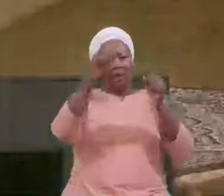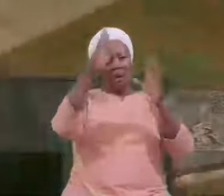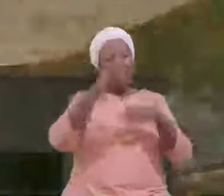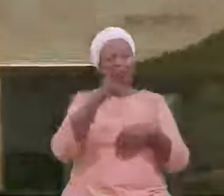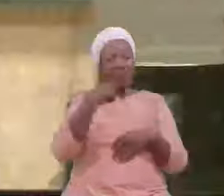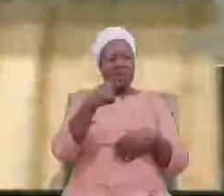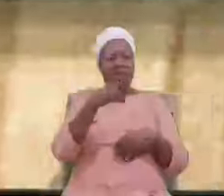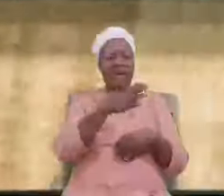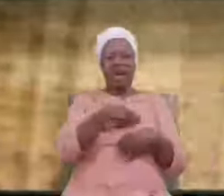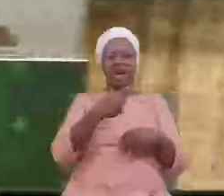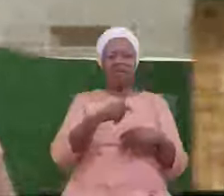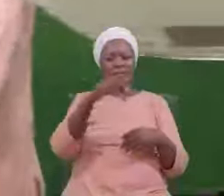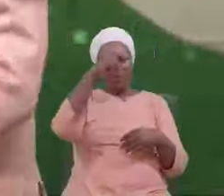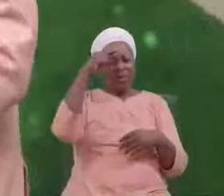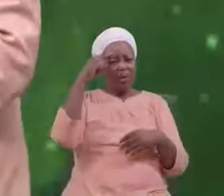Père